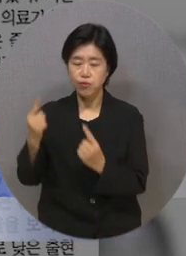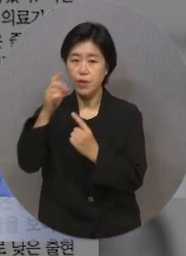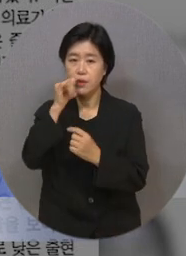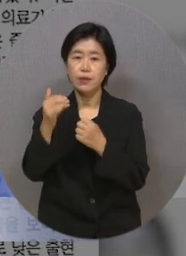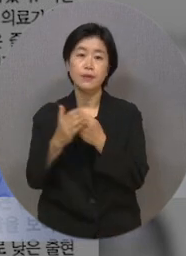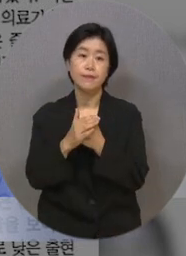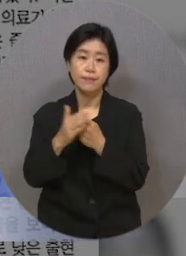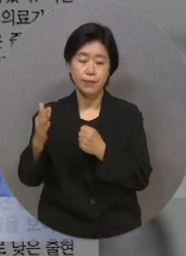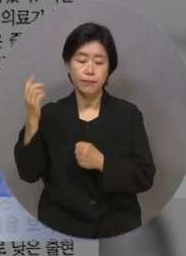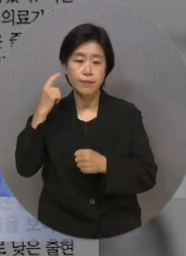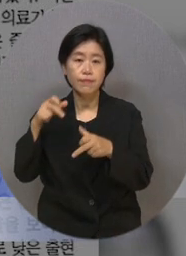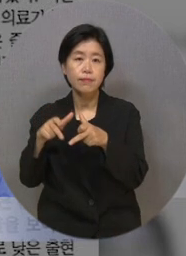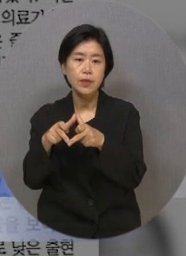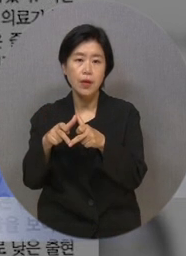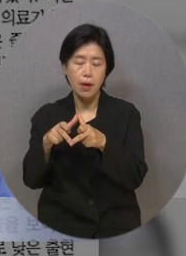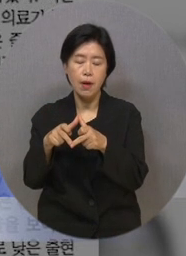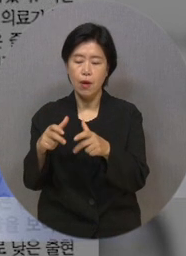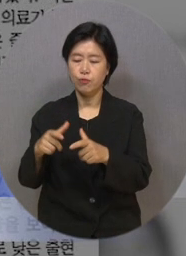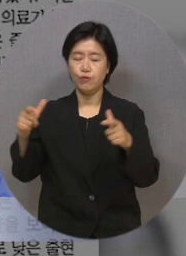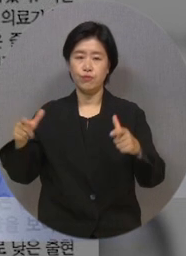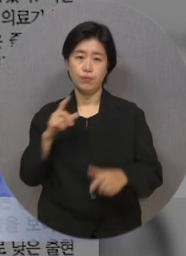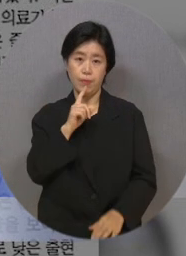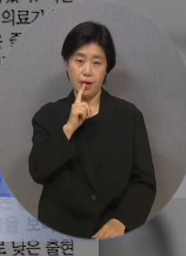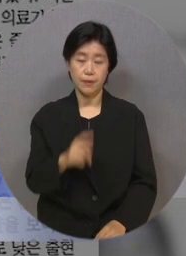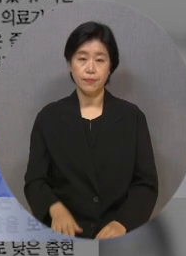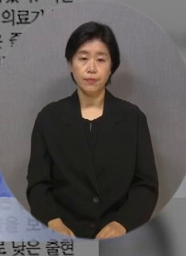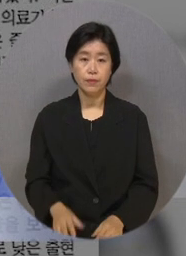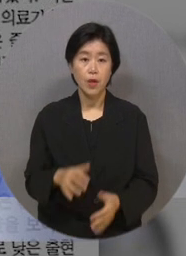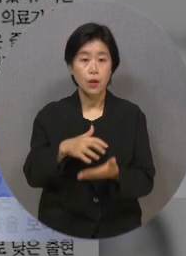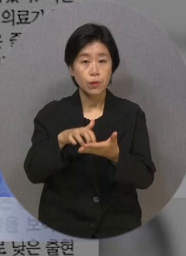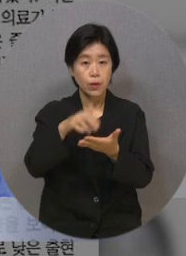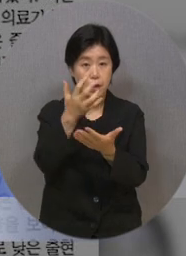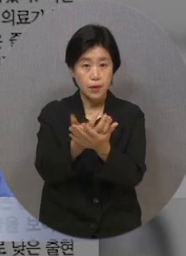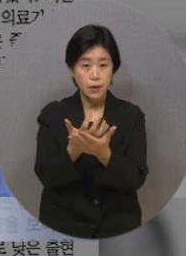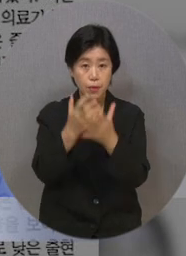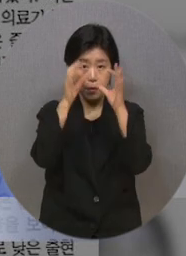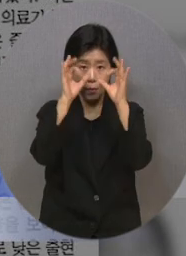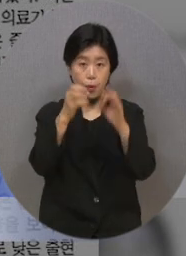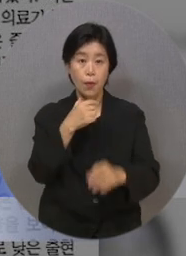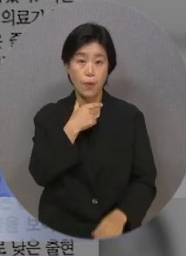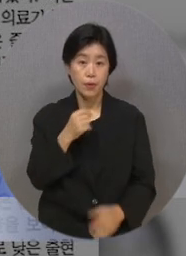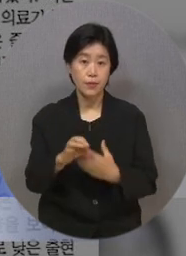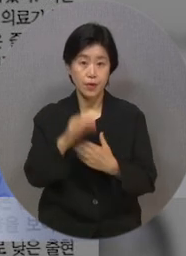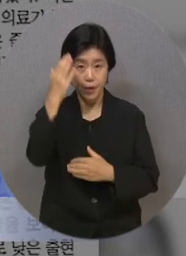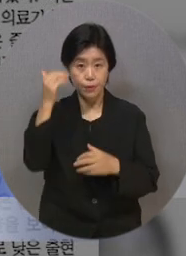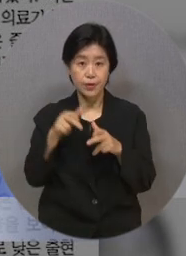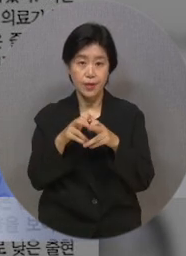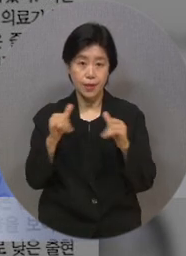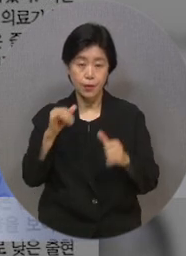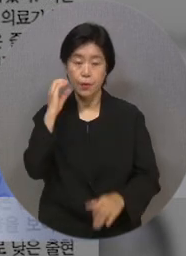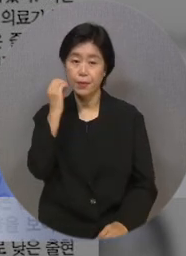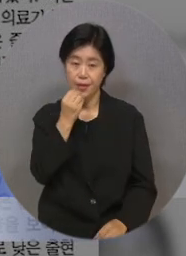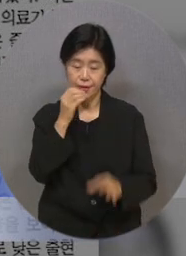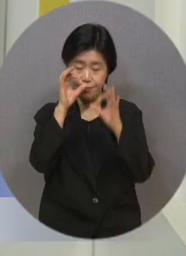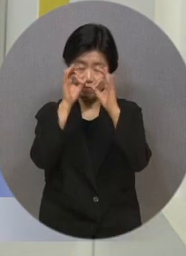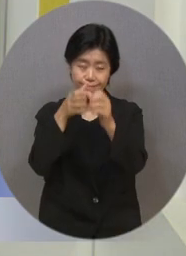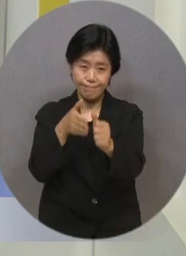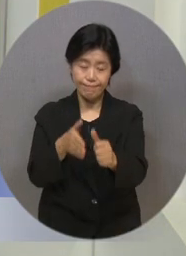보인다고 말했습니다 자세한 통계자료는 한국 장애인개발원 홈페이지에서 확인할 수 있습니다